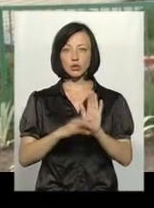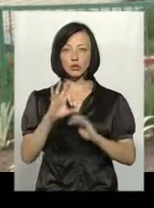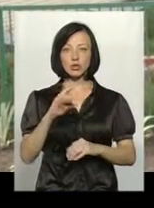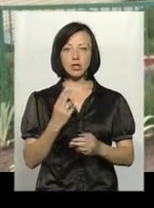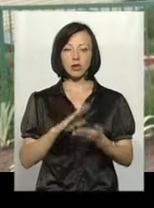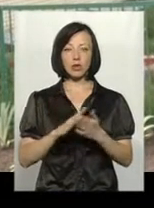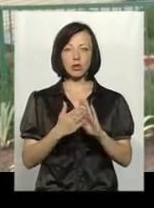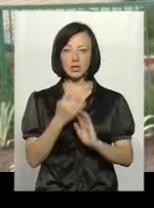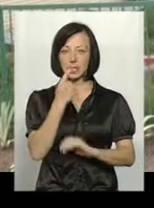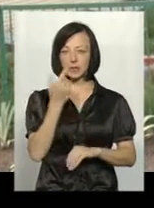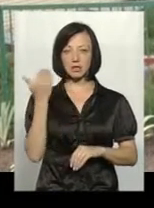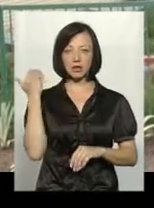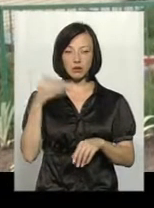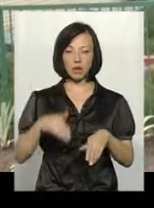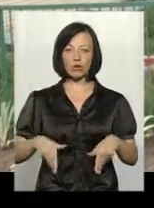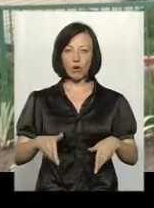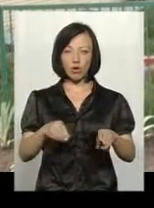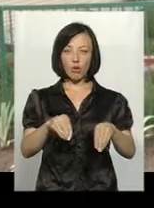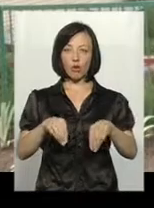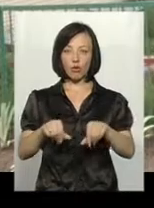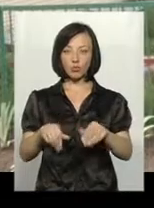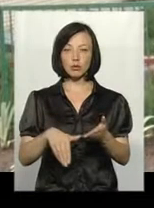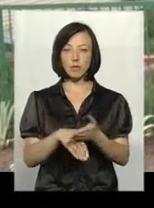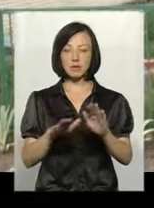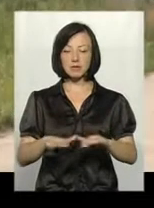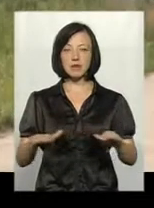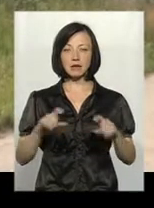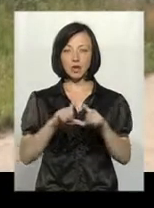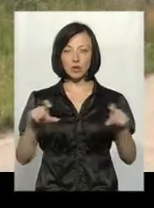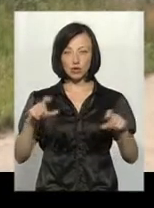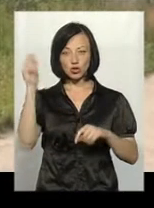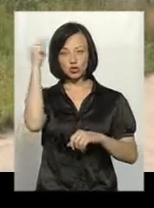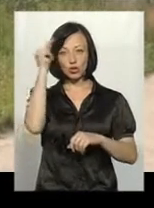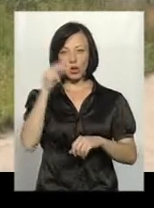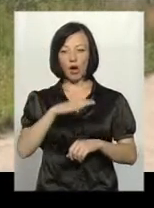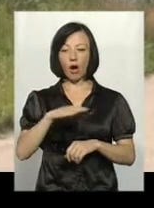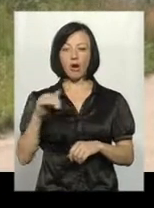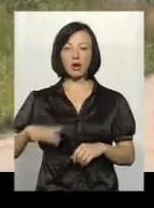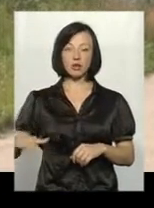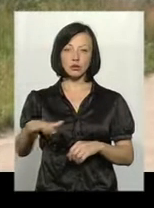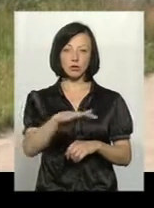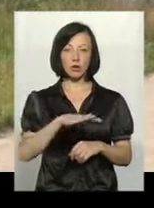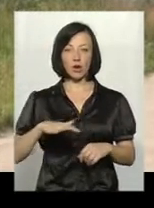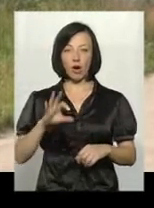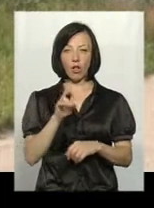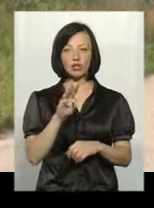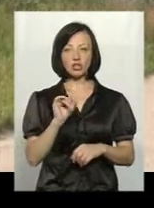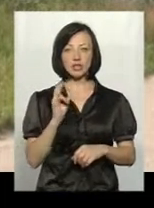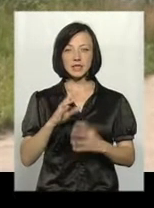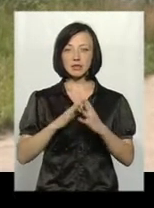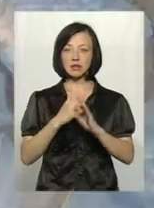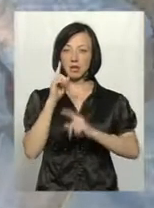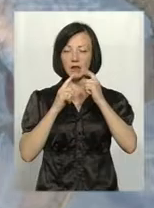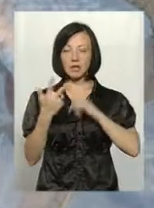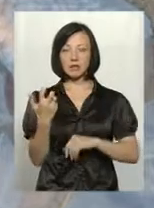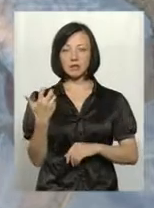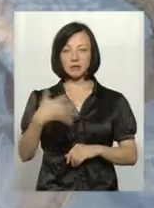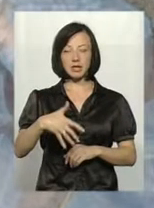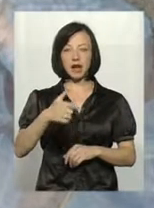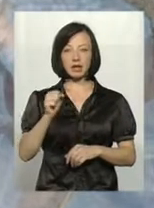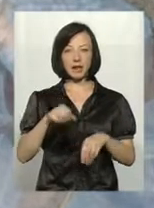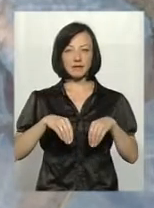Так нещодавно висипав дорогу, допомагає місцевому садочку і школі. Орендують на теренах Олишинської сільської ради і 350